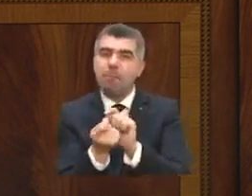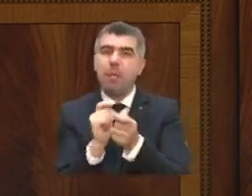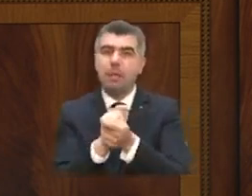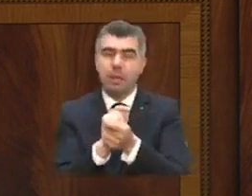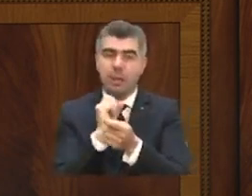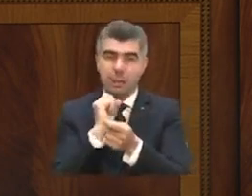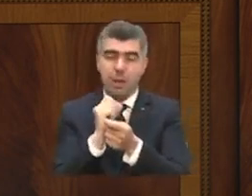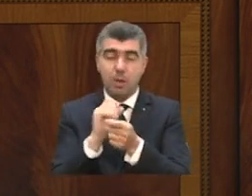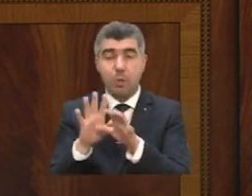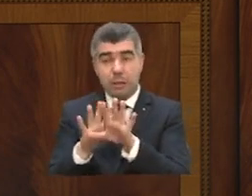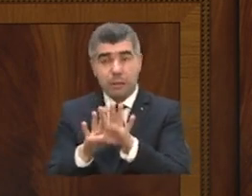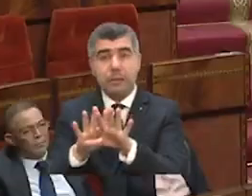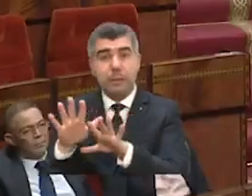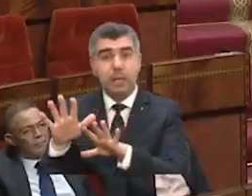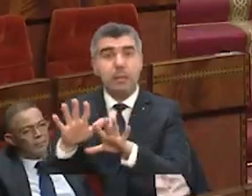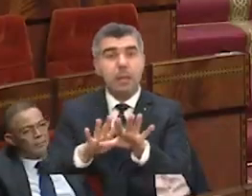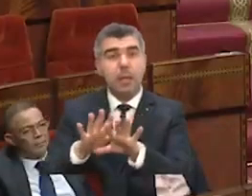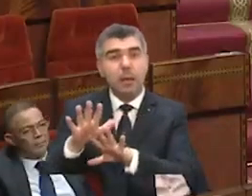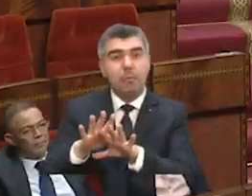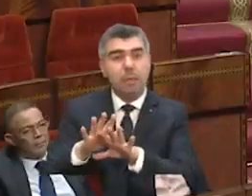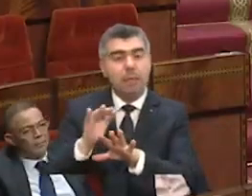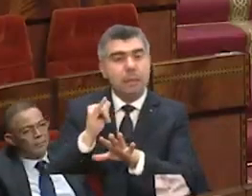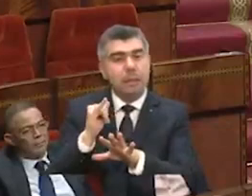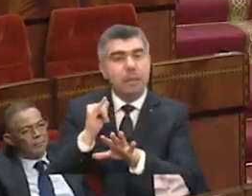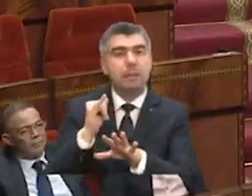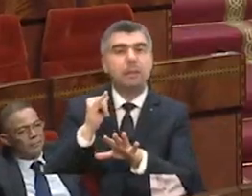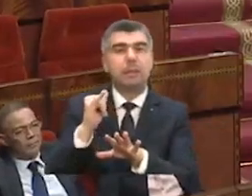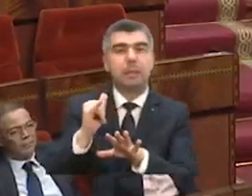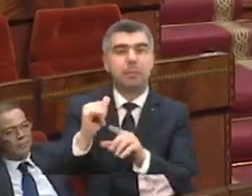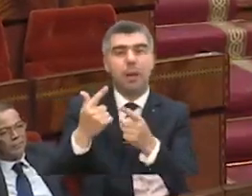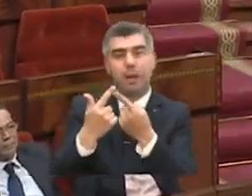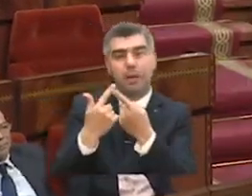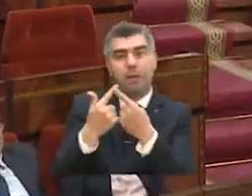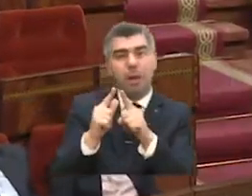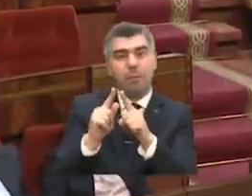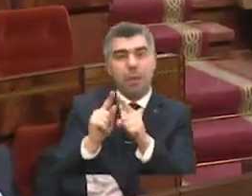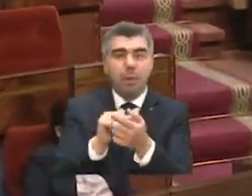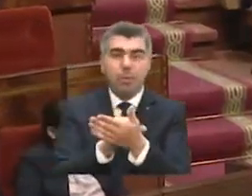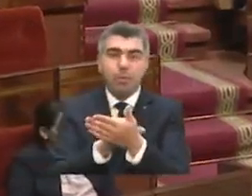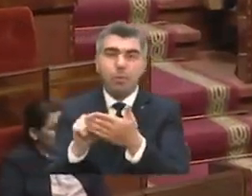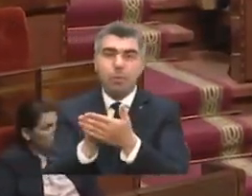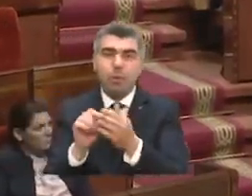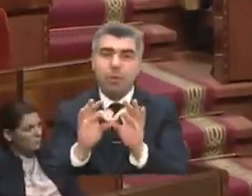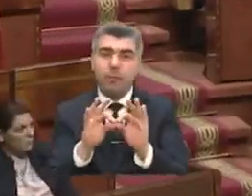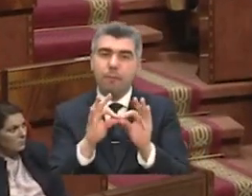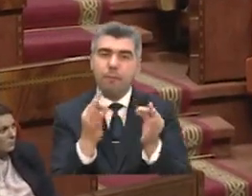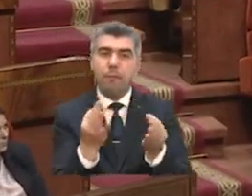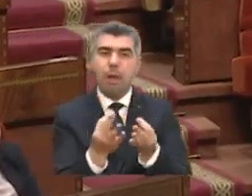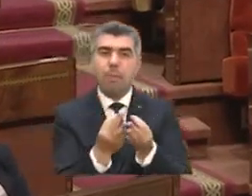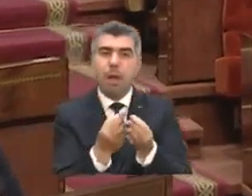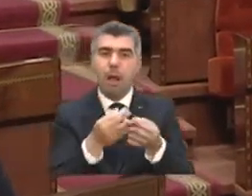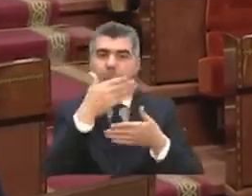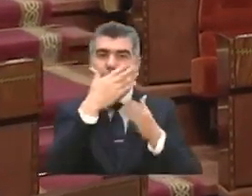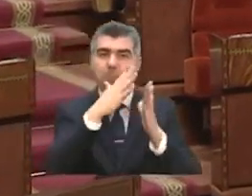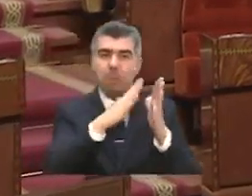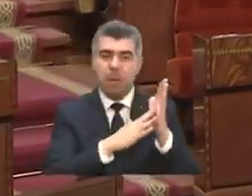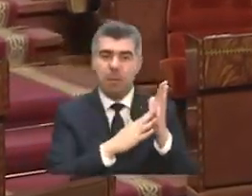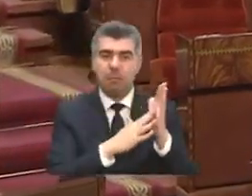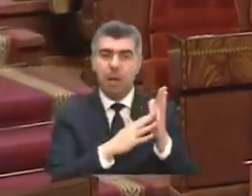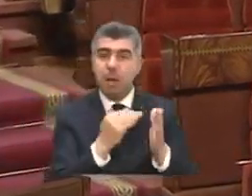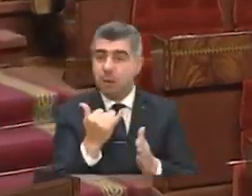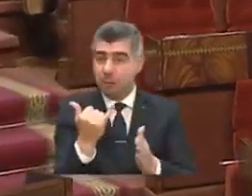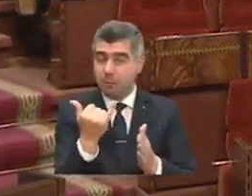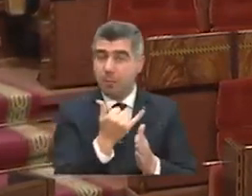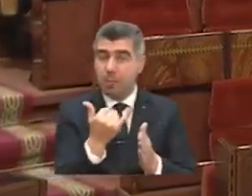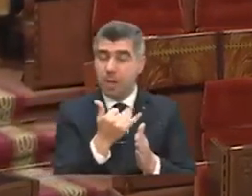التدابير لضمان استقرارها حفاظاً على القدرة الشرائية للأسر المغربية. فلا بد من التذكير أن